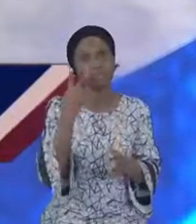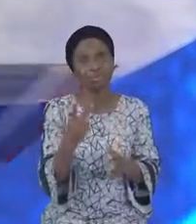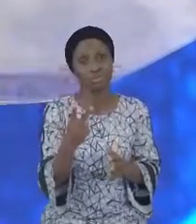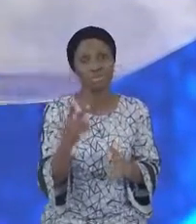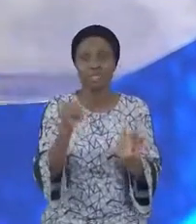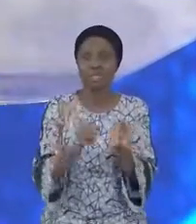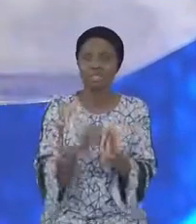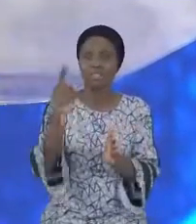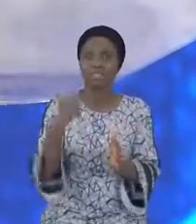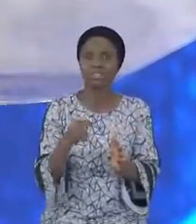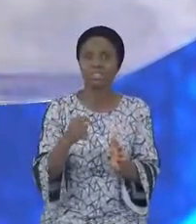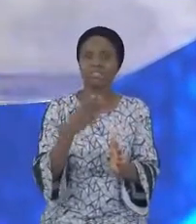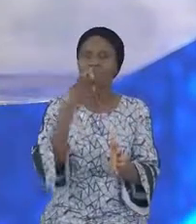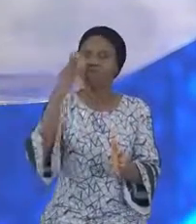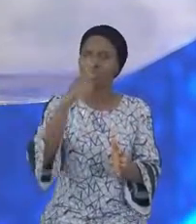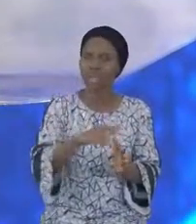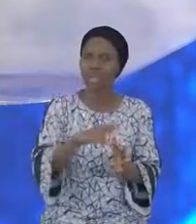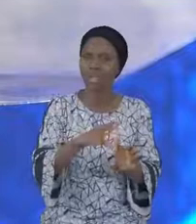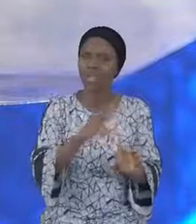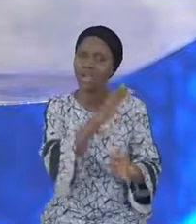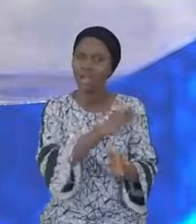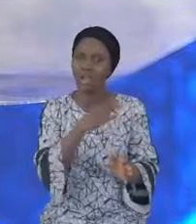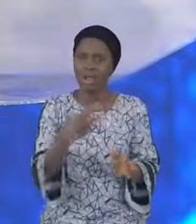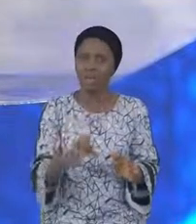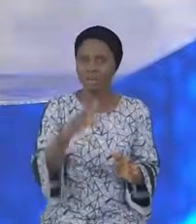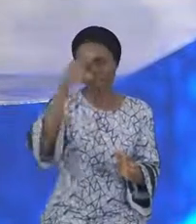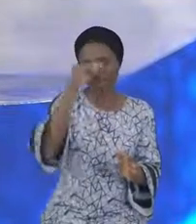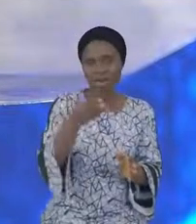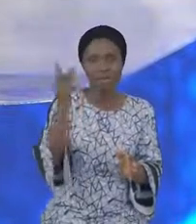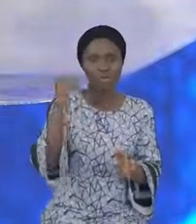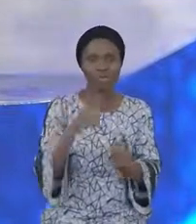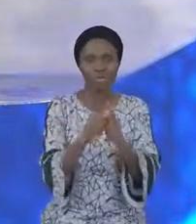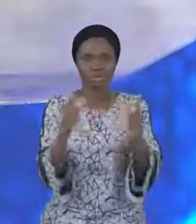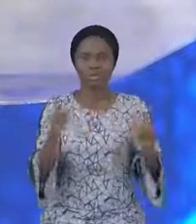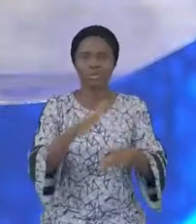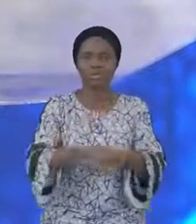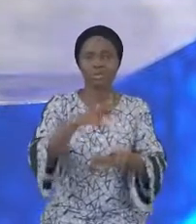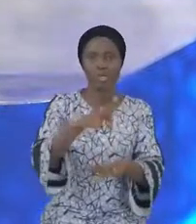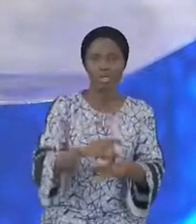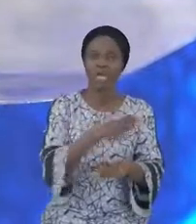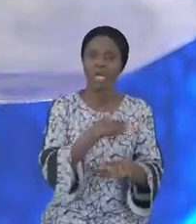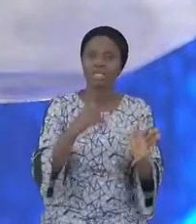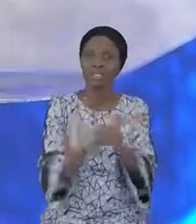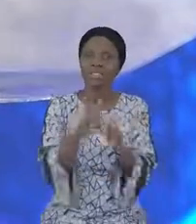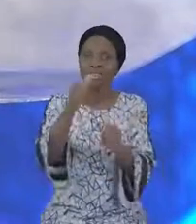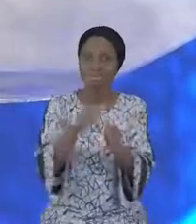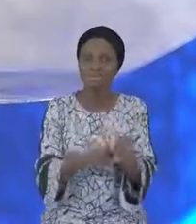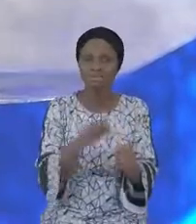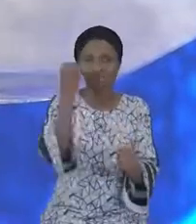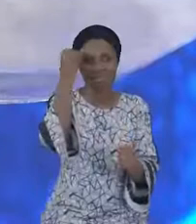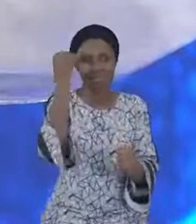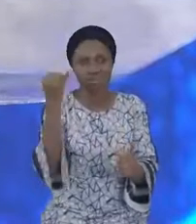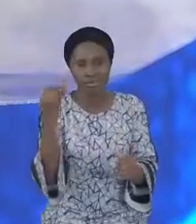L'Éternel vit que la méchanceté des hommes était grande sur la terre et que toutes